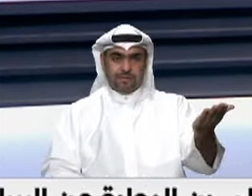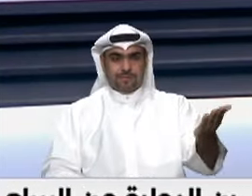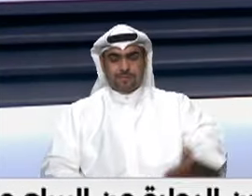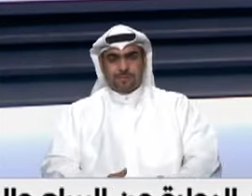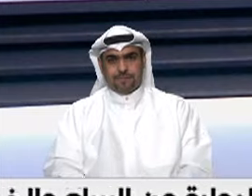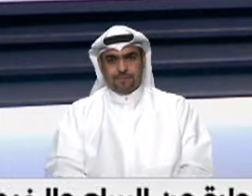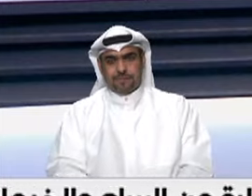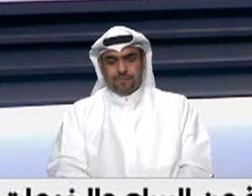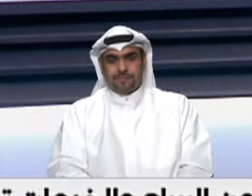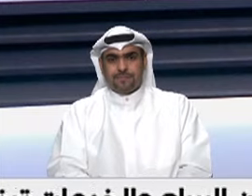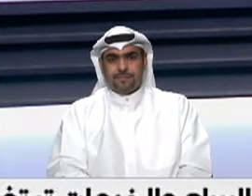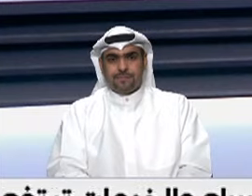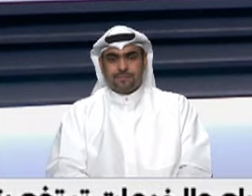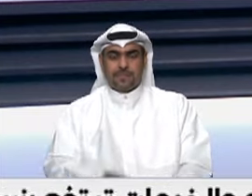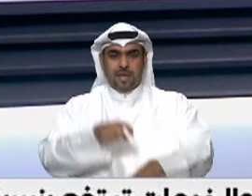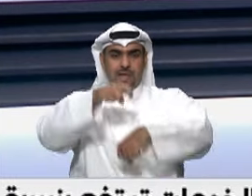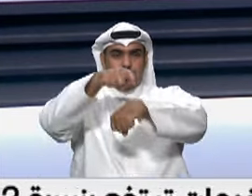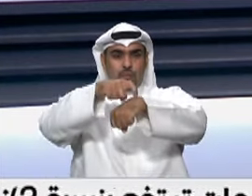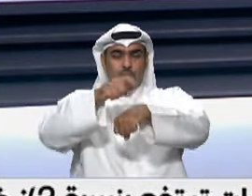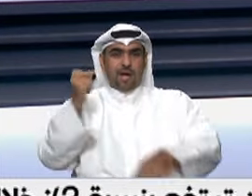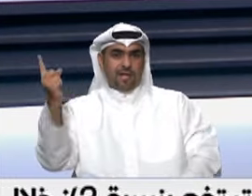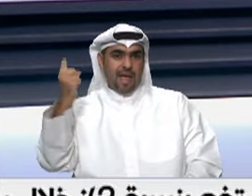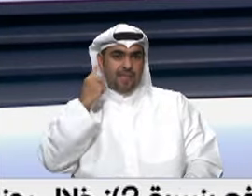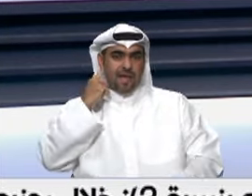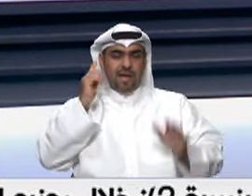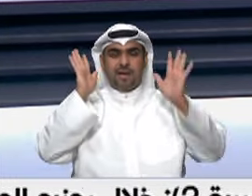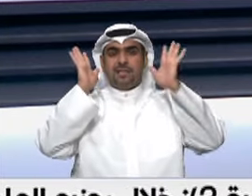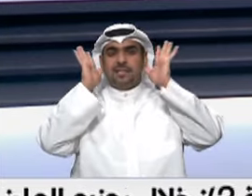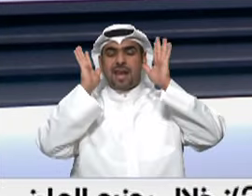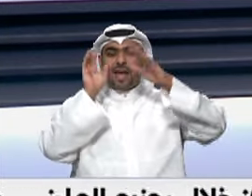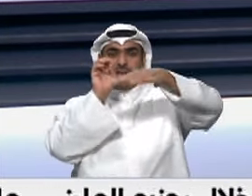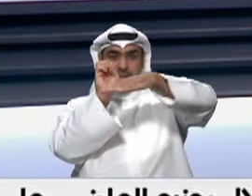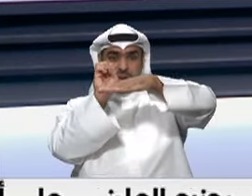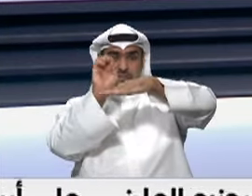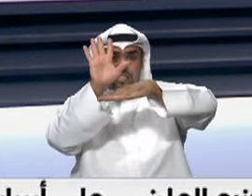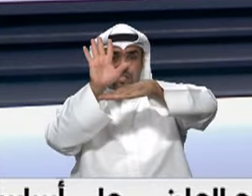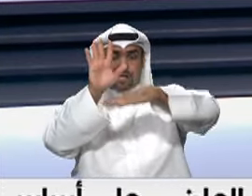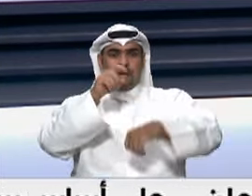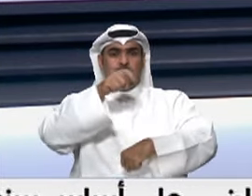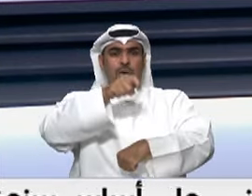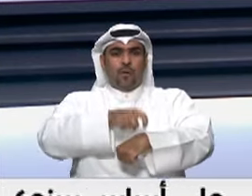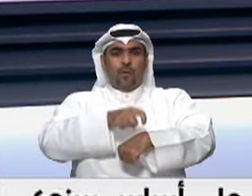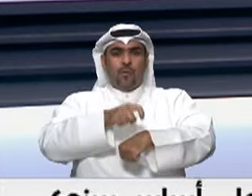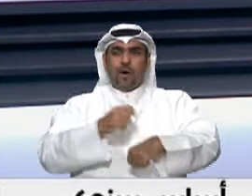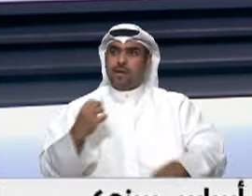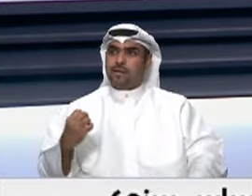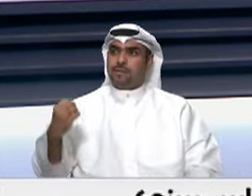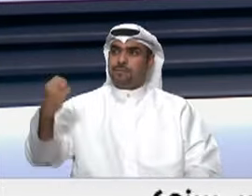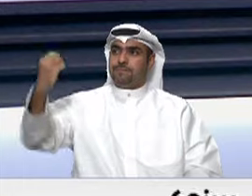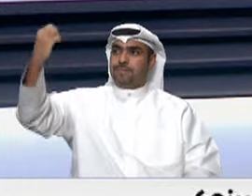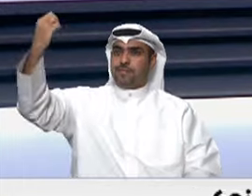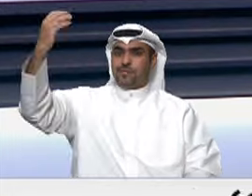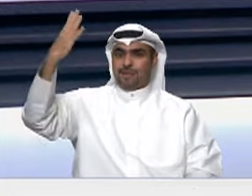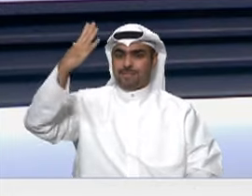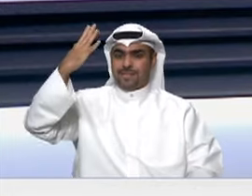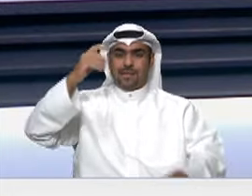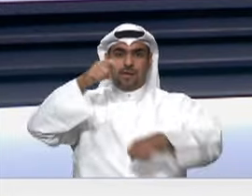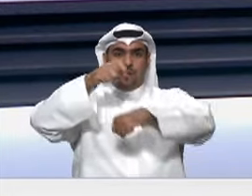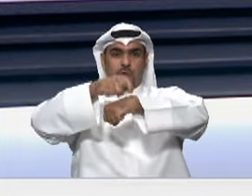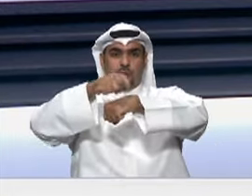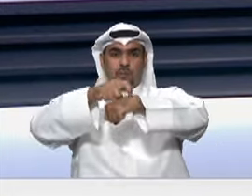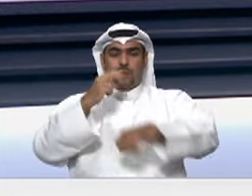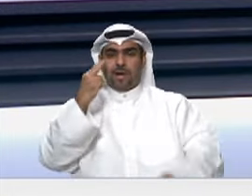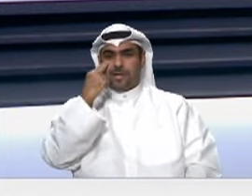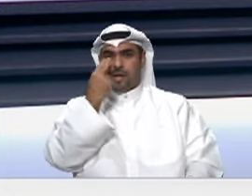دقائق بالليل. أذان الفجر حسب التوقيت المحلي لمدينة الكويت الساعة 3:35 دقيقة، شروق الشمس الساعة